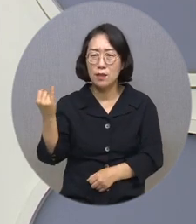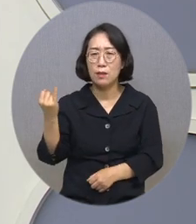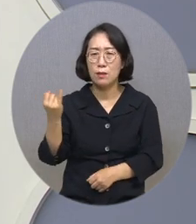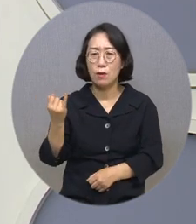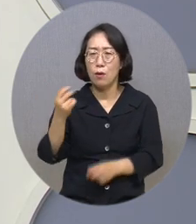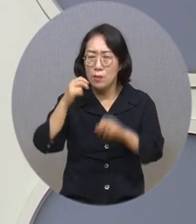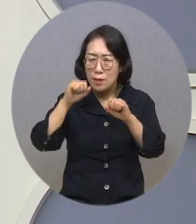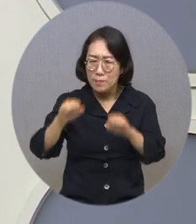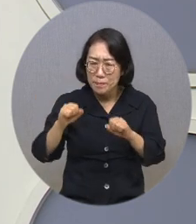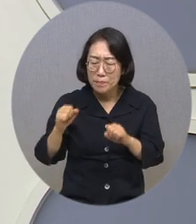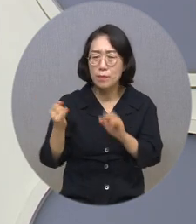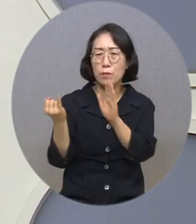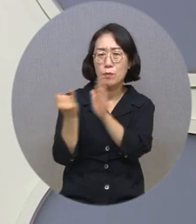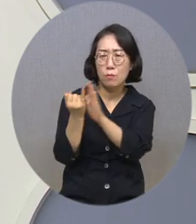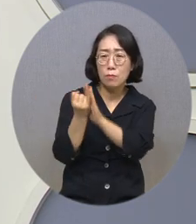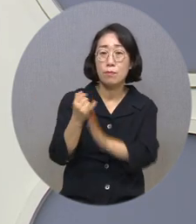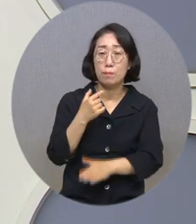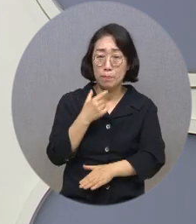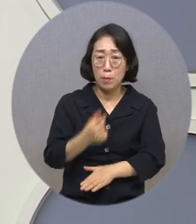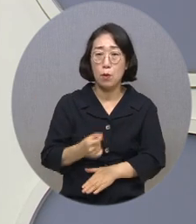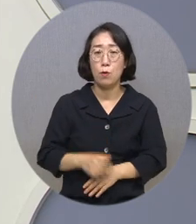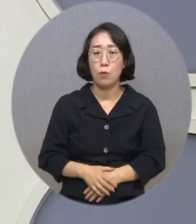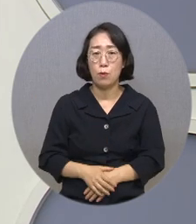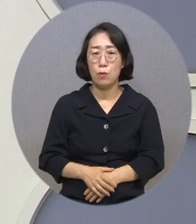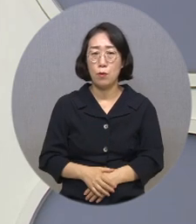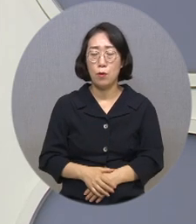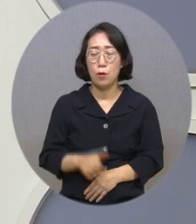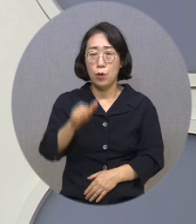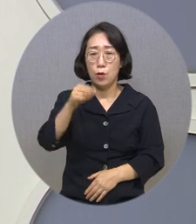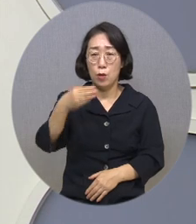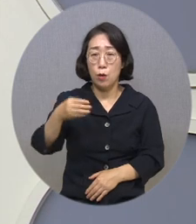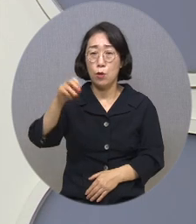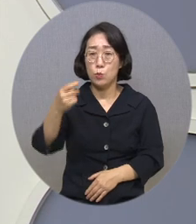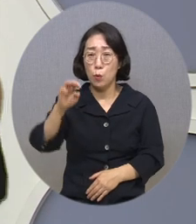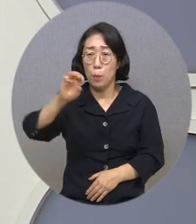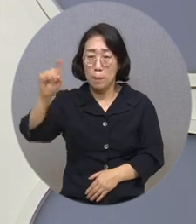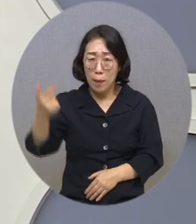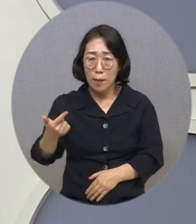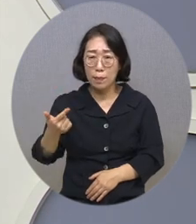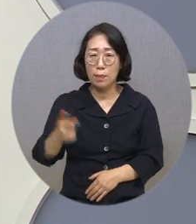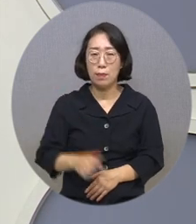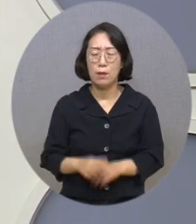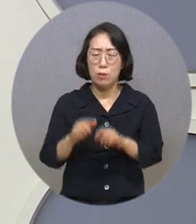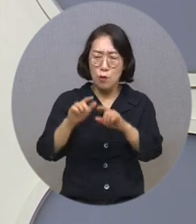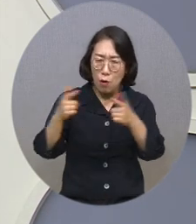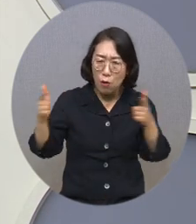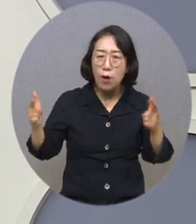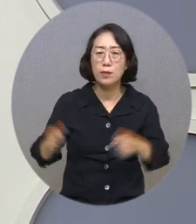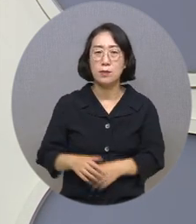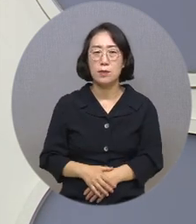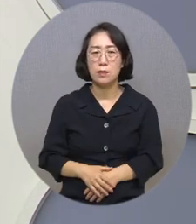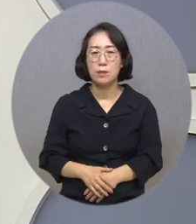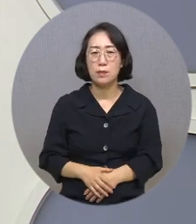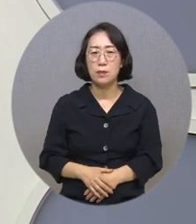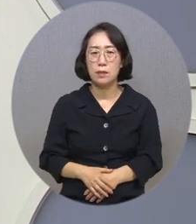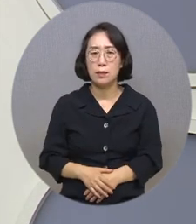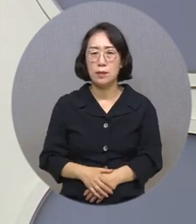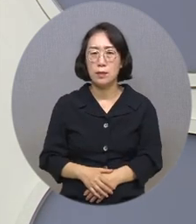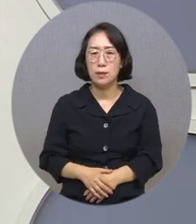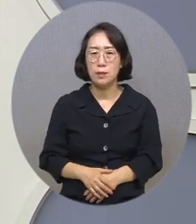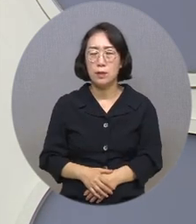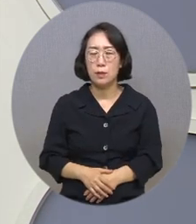싶어가지고 그냥 그 혈소판이고 뭐고 막 병원에서 그 수십 개를